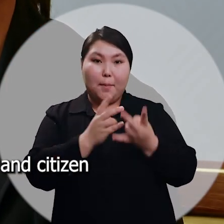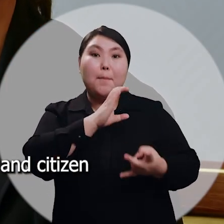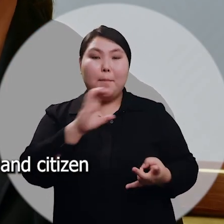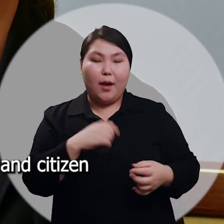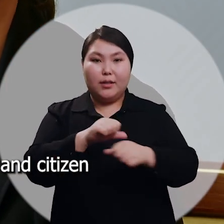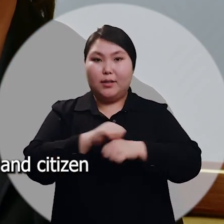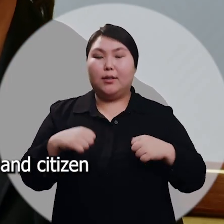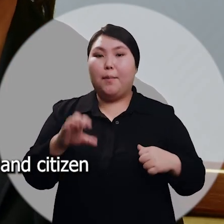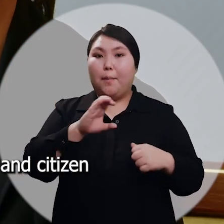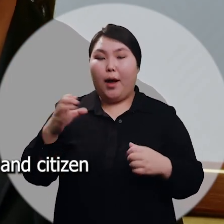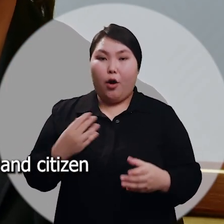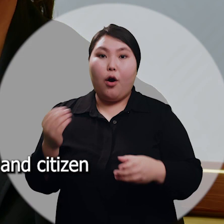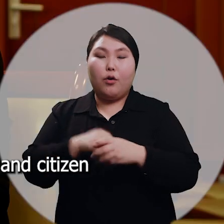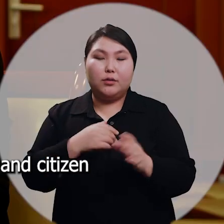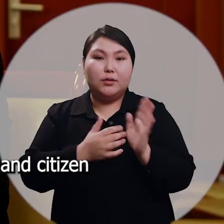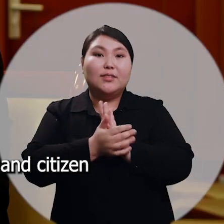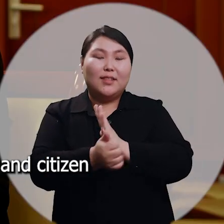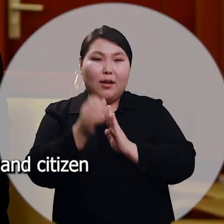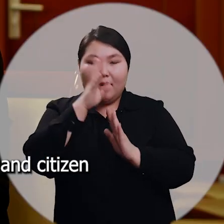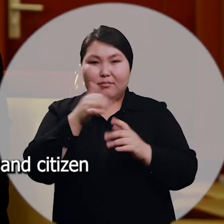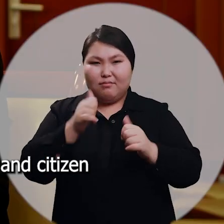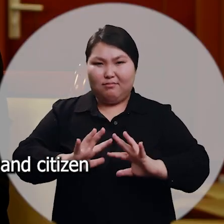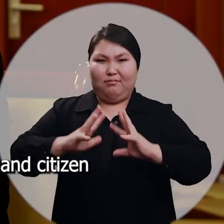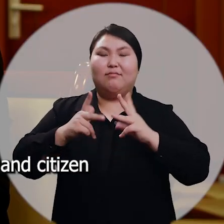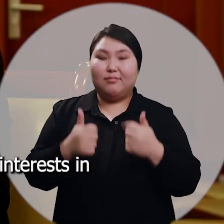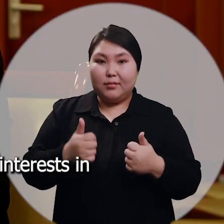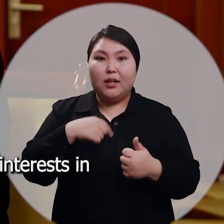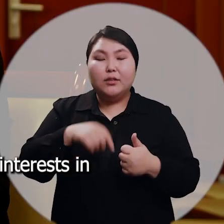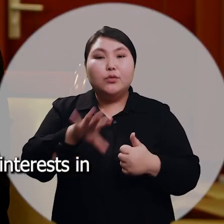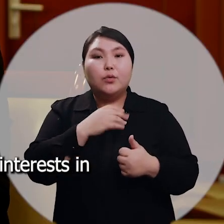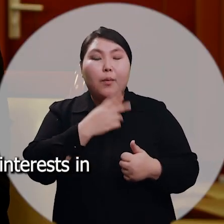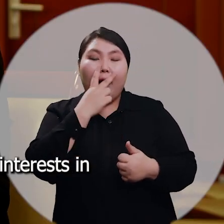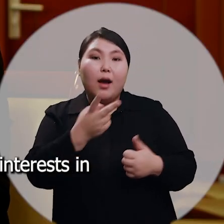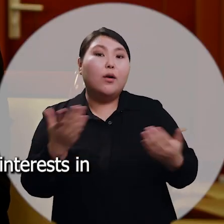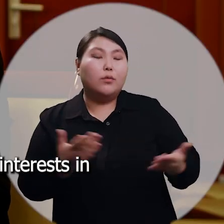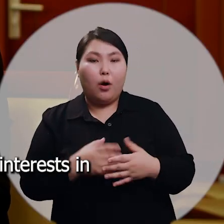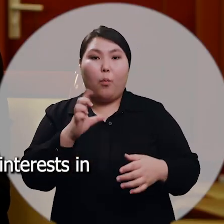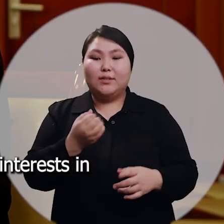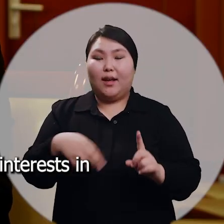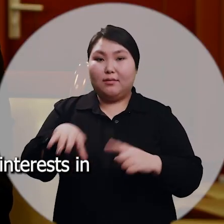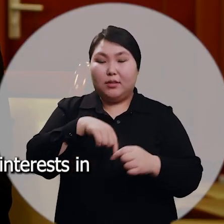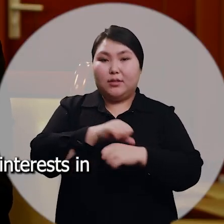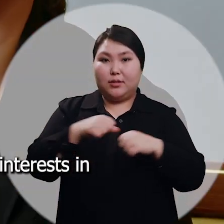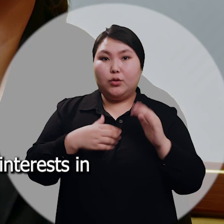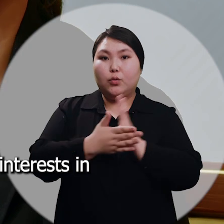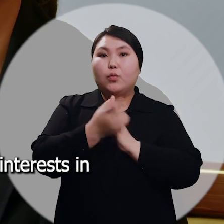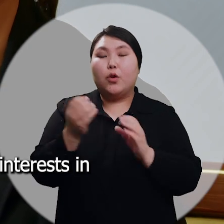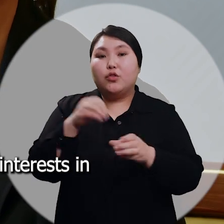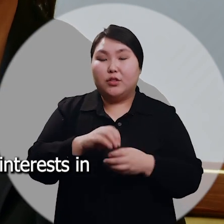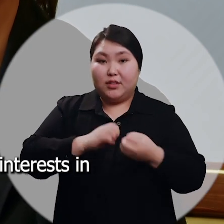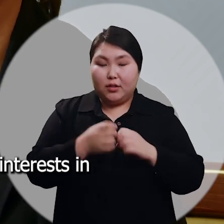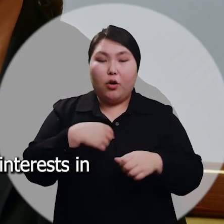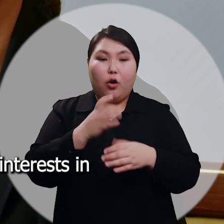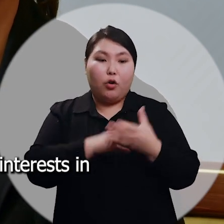байавуулоггагэ, 12-ийн байавуулогга, чадуар майшлийн саяжаар сан, энэ югаар харагж юнаххээрэй бухцаадны 12-ийн төгсөөд хэсэн 12